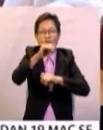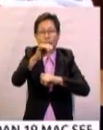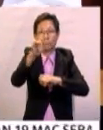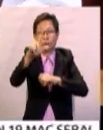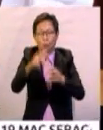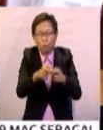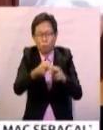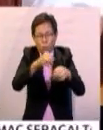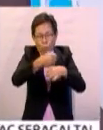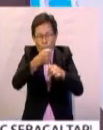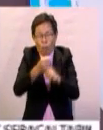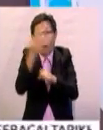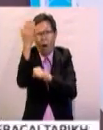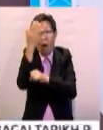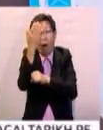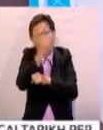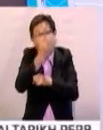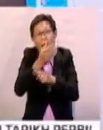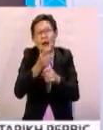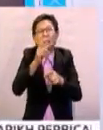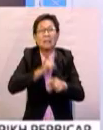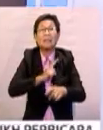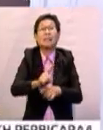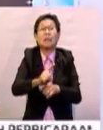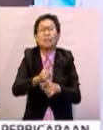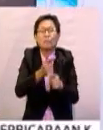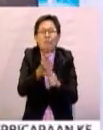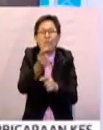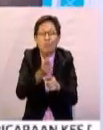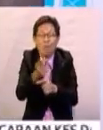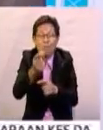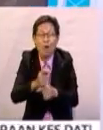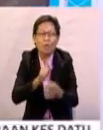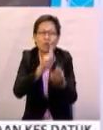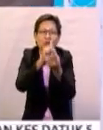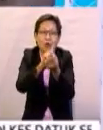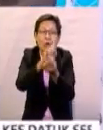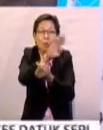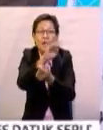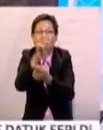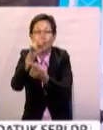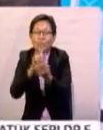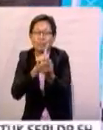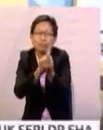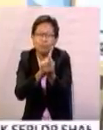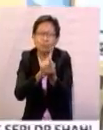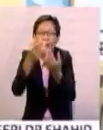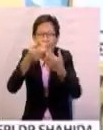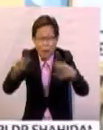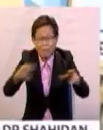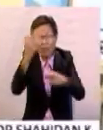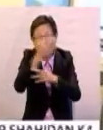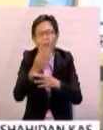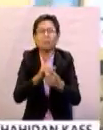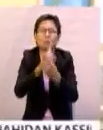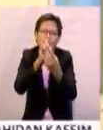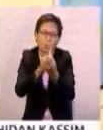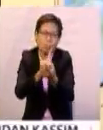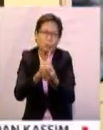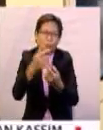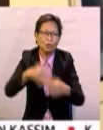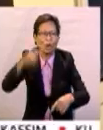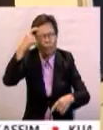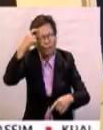filem bergenre Islamic comedy. Bidiba sempat menemui Mawi selepas pelancaran filemnya di ibu negara. Dah memang fikir dah lama dah